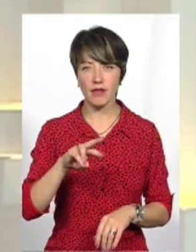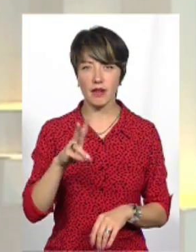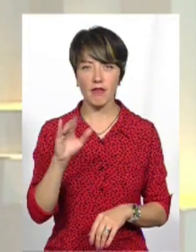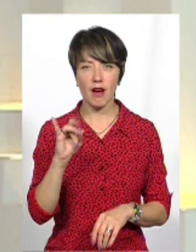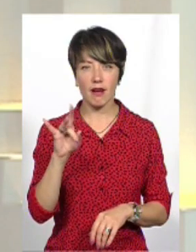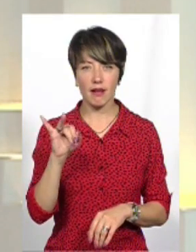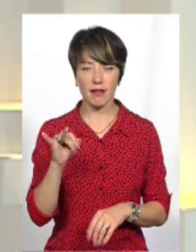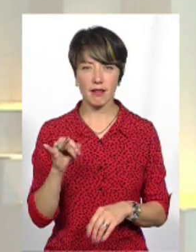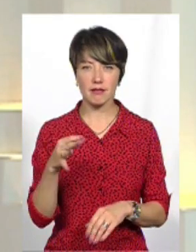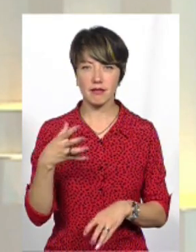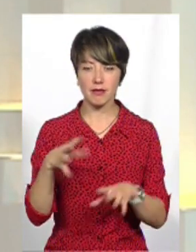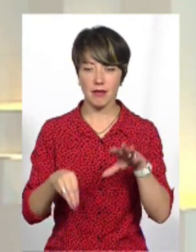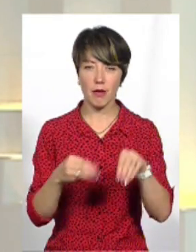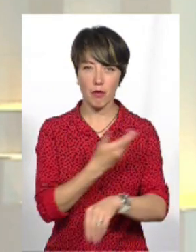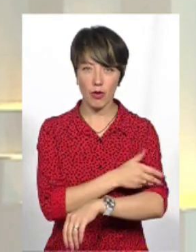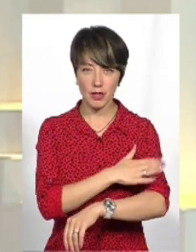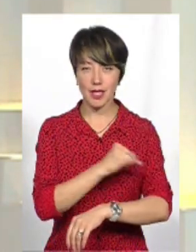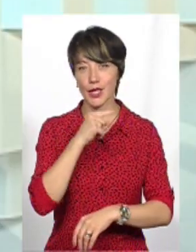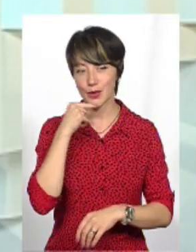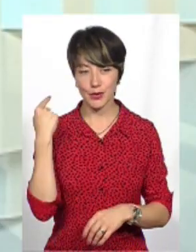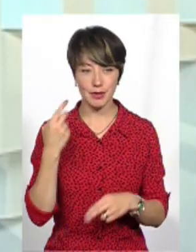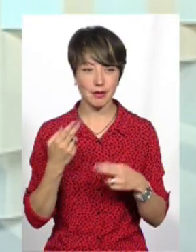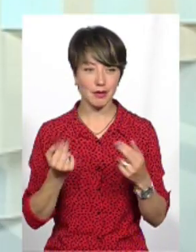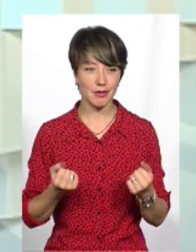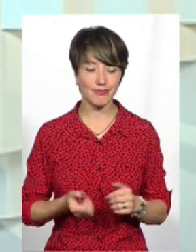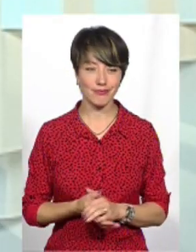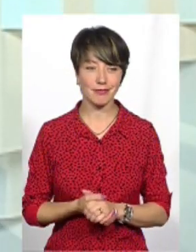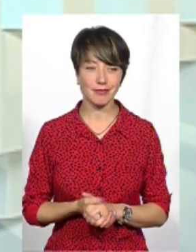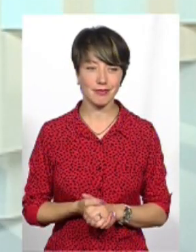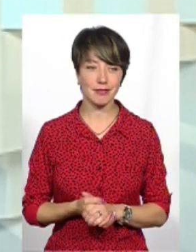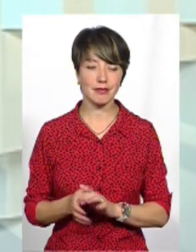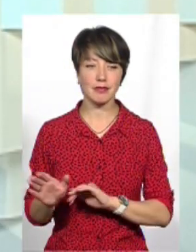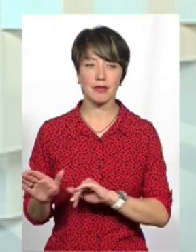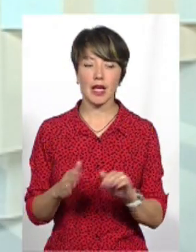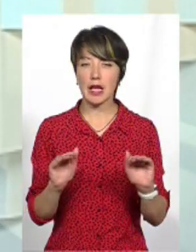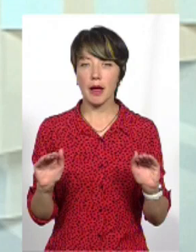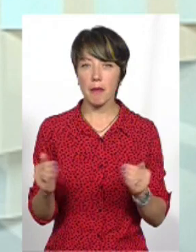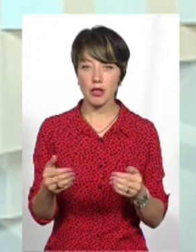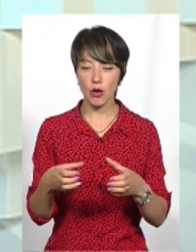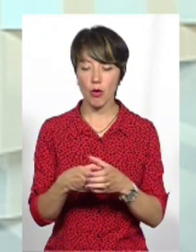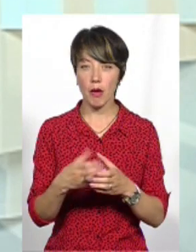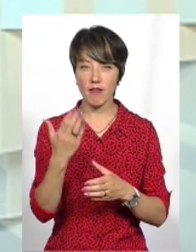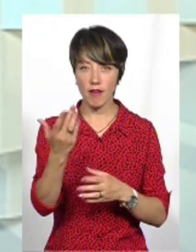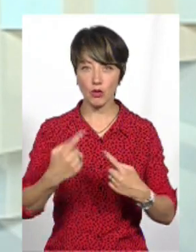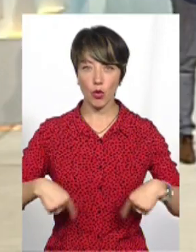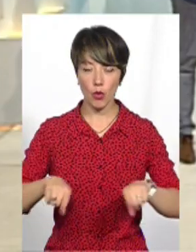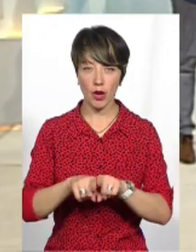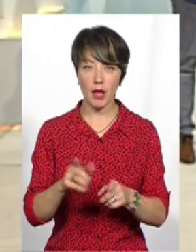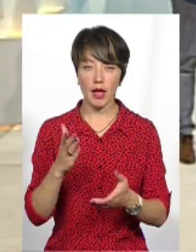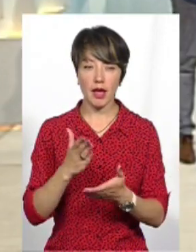Кам'янці? Ну, фільварки польські. І руські. І руські, да. І у найменшій громаді вашого округу